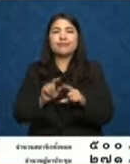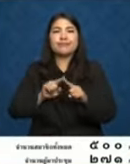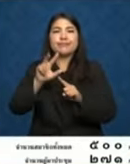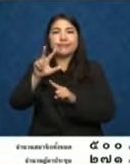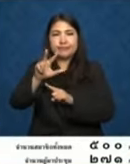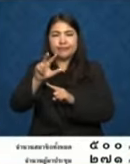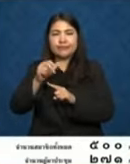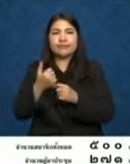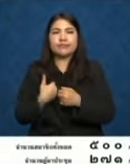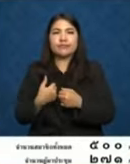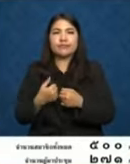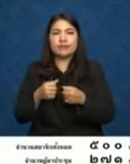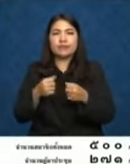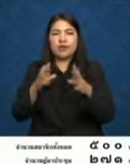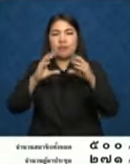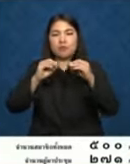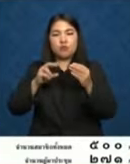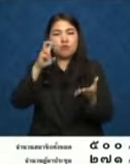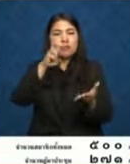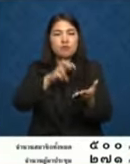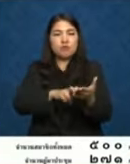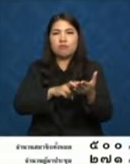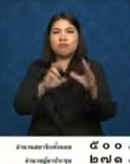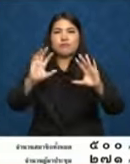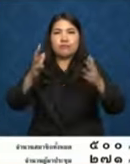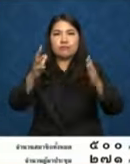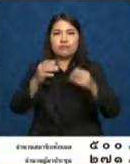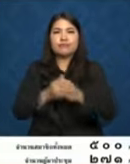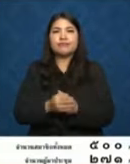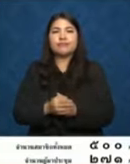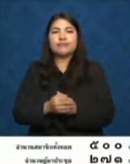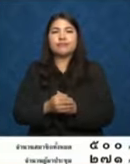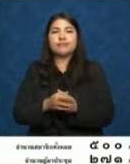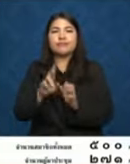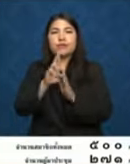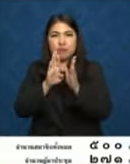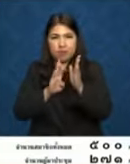3รับรองรายงานการประชุมไม่มีระเบียบวาระที่4เรื่องที่คณะ